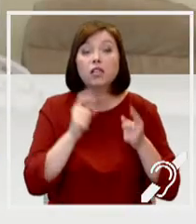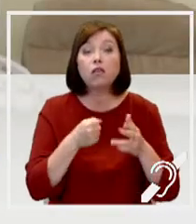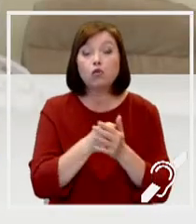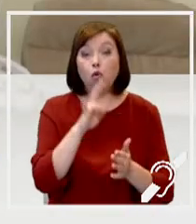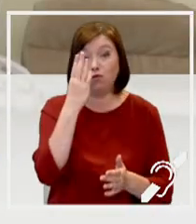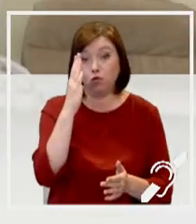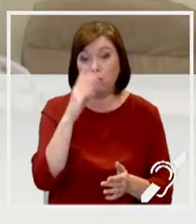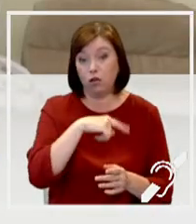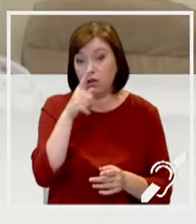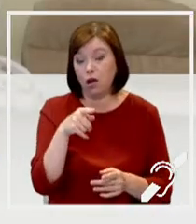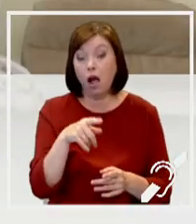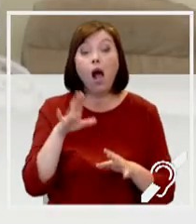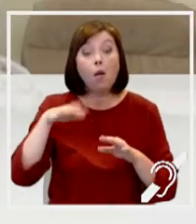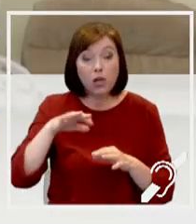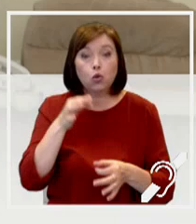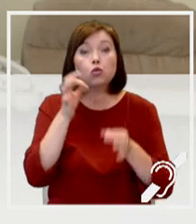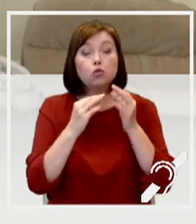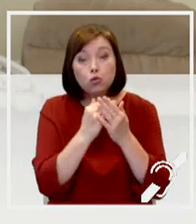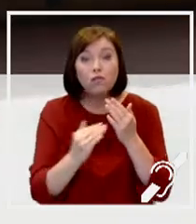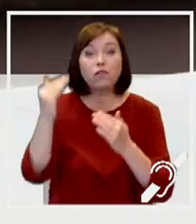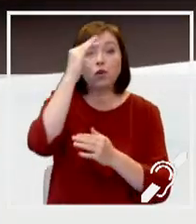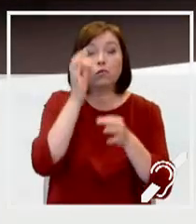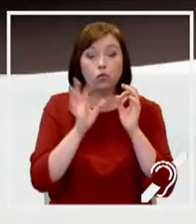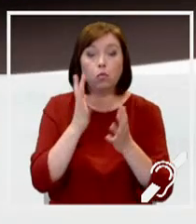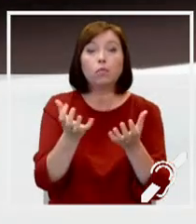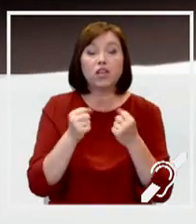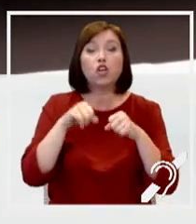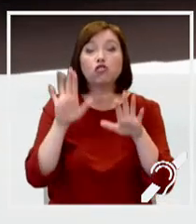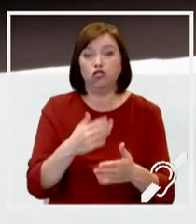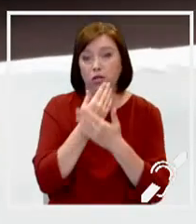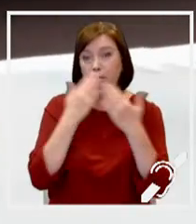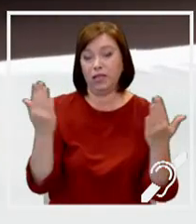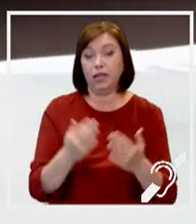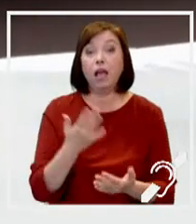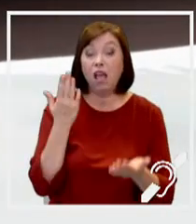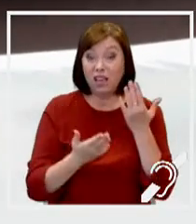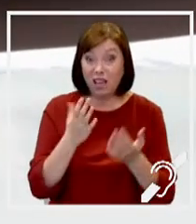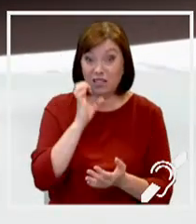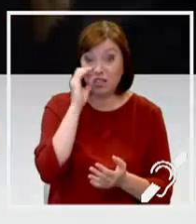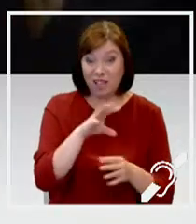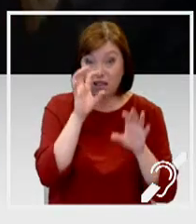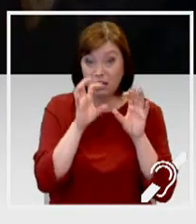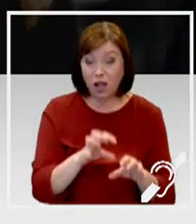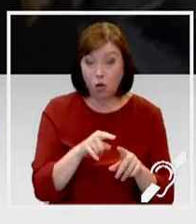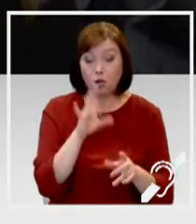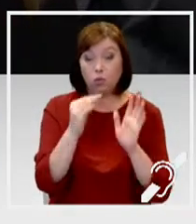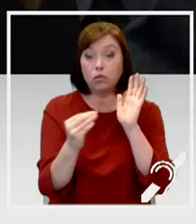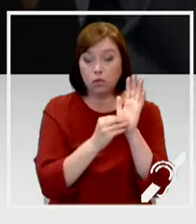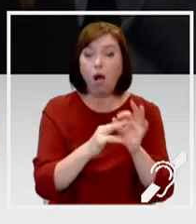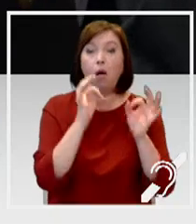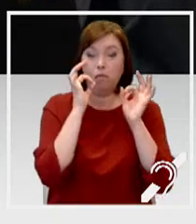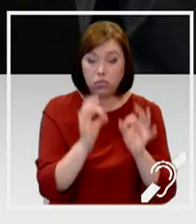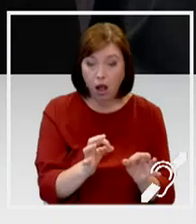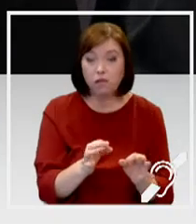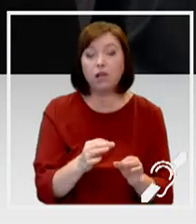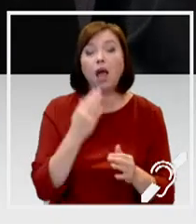marțea viitoare. Atunci, magistrații în altei curți vor lua decizia definitivă. În caz că articolul de lege este declarat